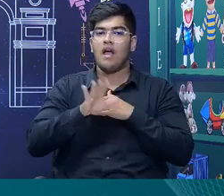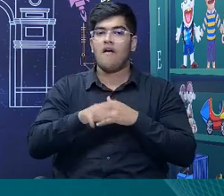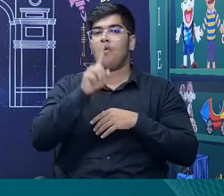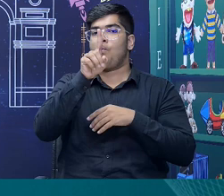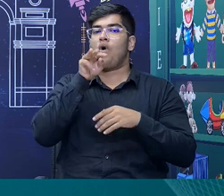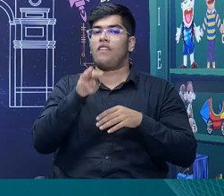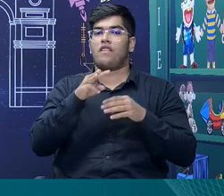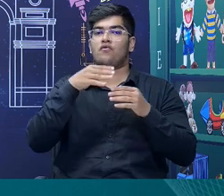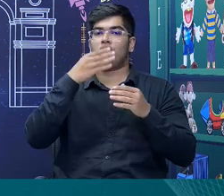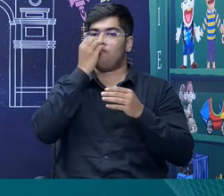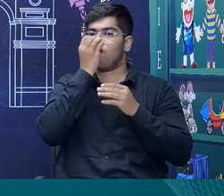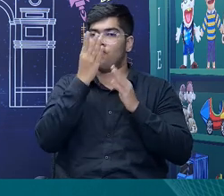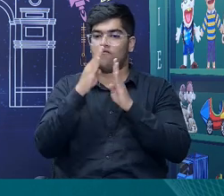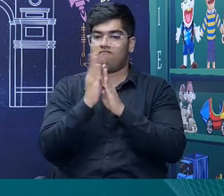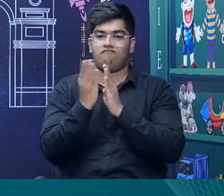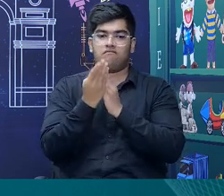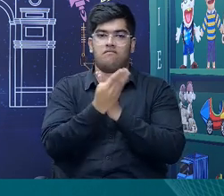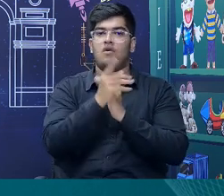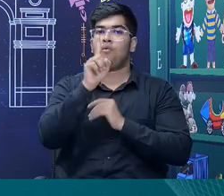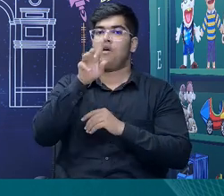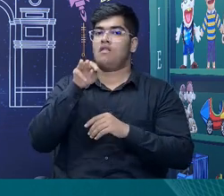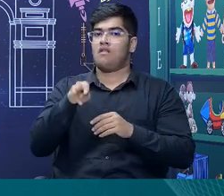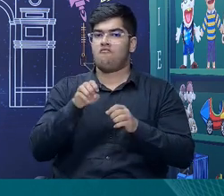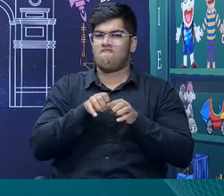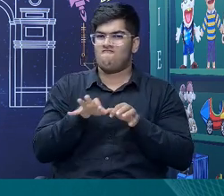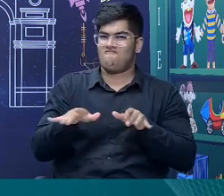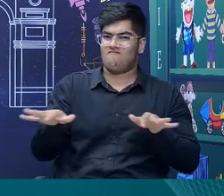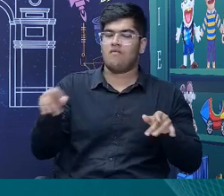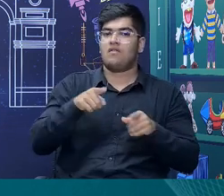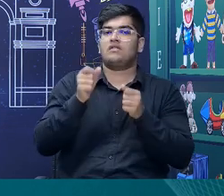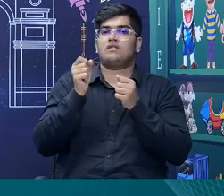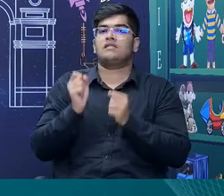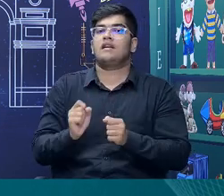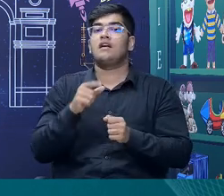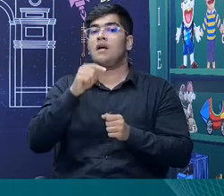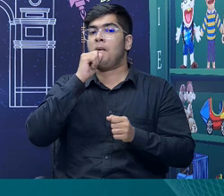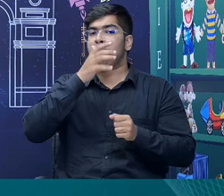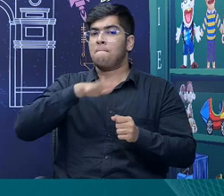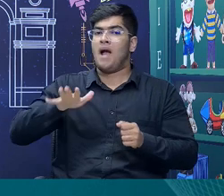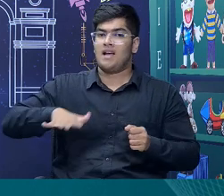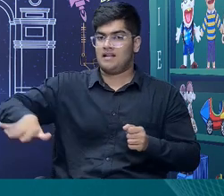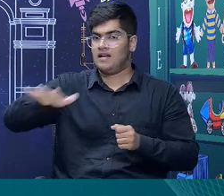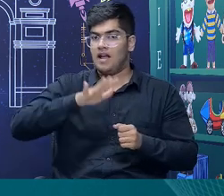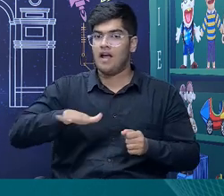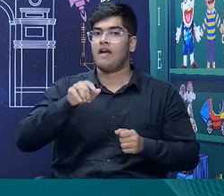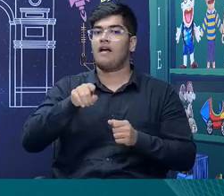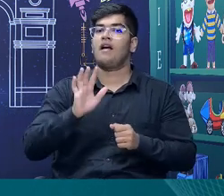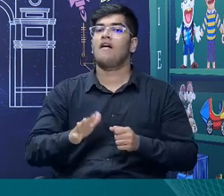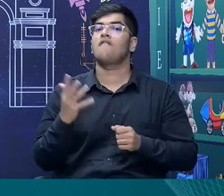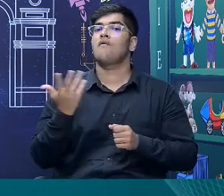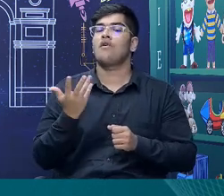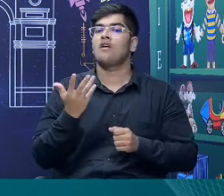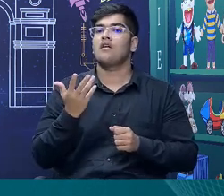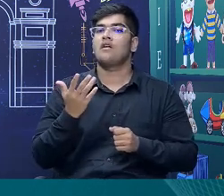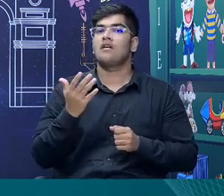और यह जो ओसियन है इसमें पानी नहीं है इसमें पता है क्या है गाने का जो जूस होता है